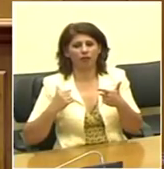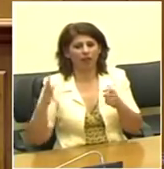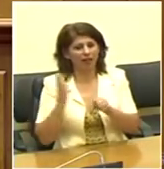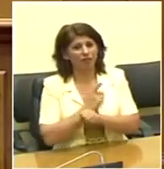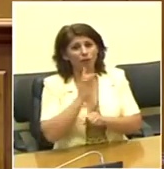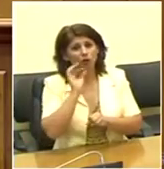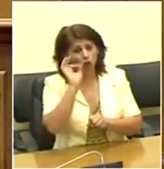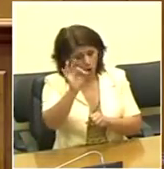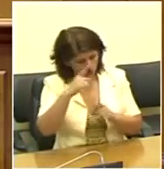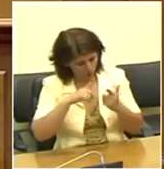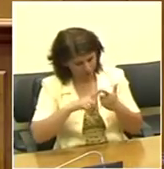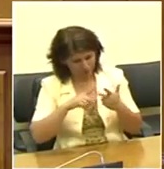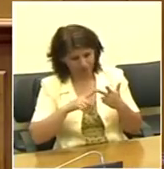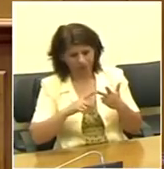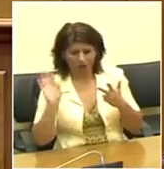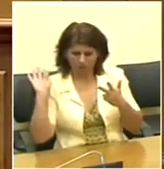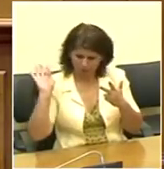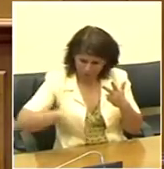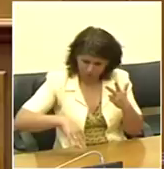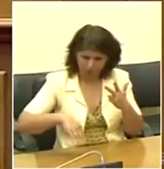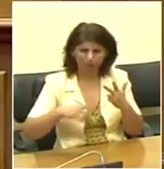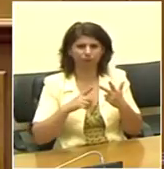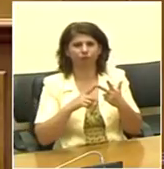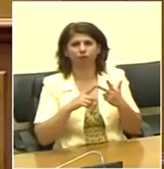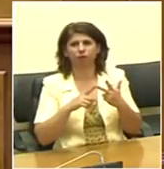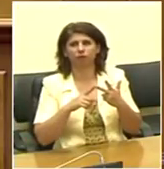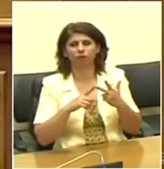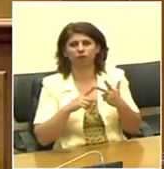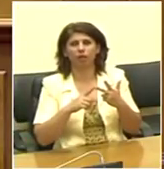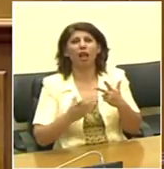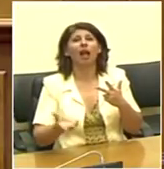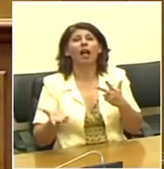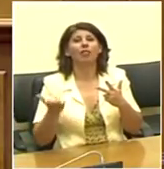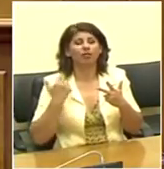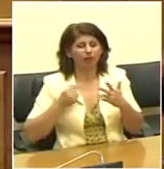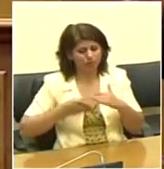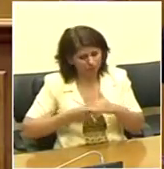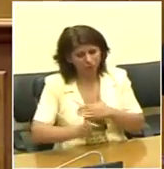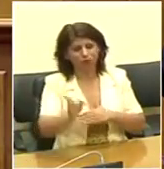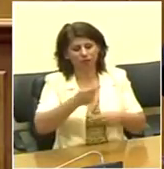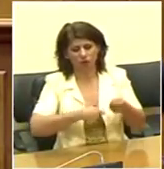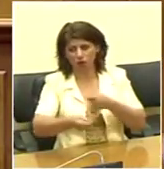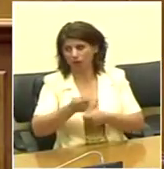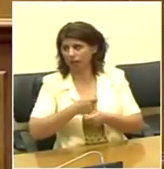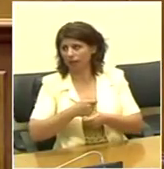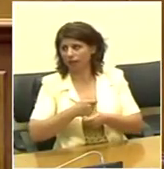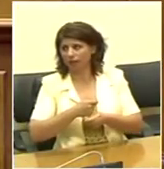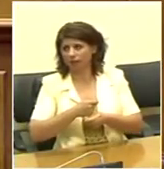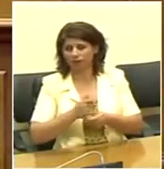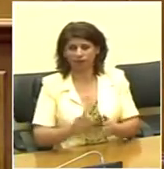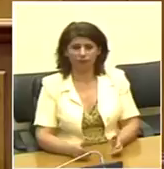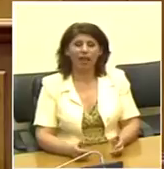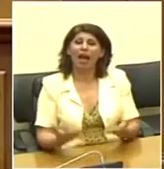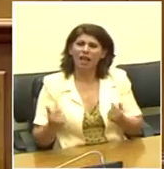Έχει καταρρεύσει ότι δεν θα βγείτε στις αγορές. Έχουμε βγει ήδη 2,5.